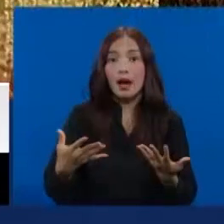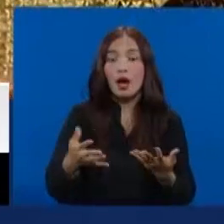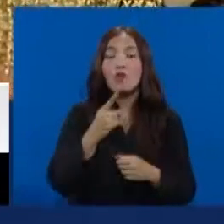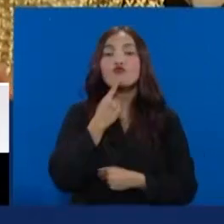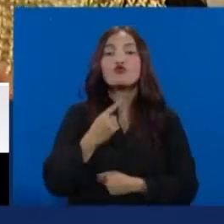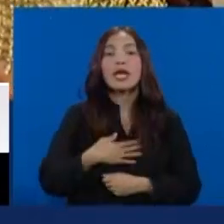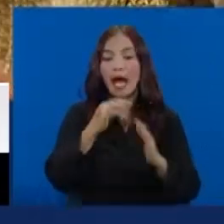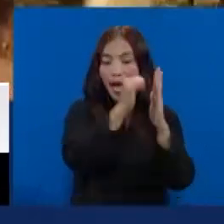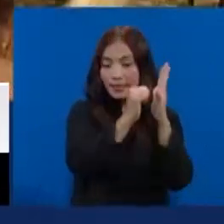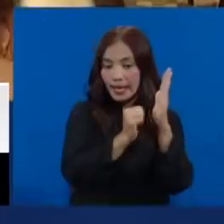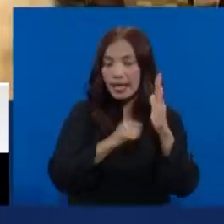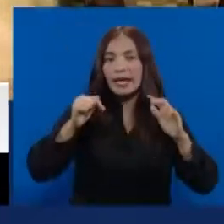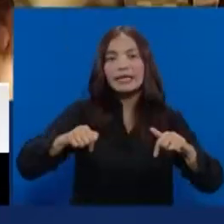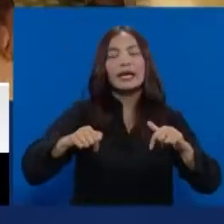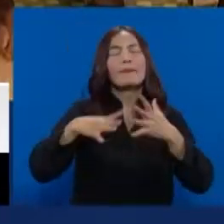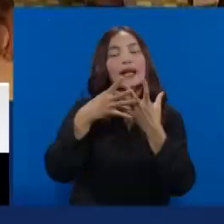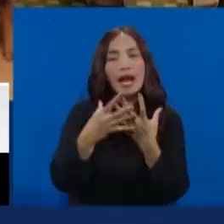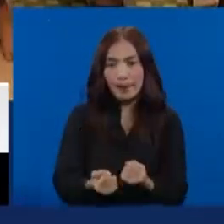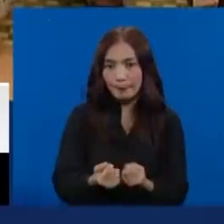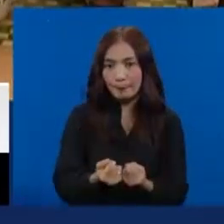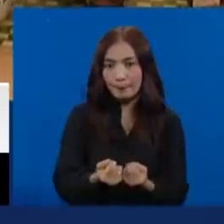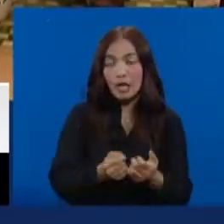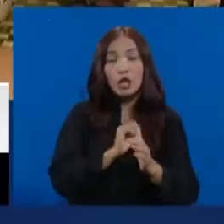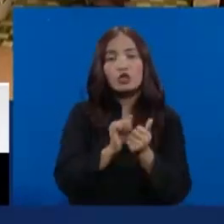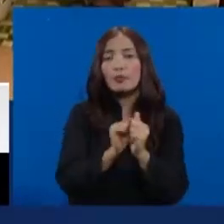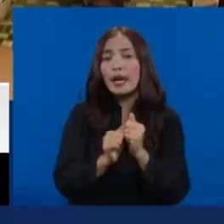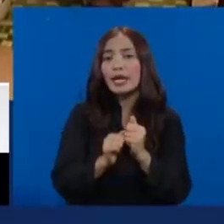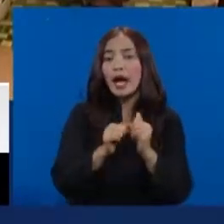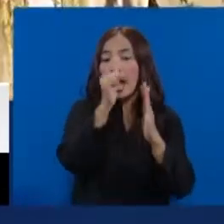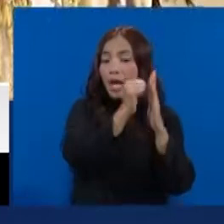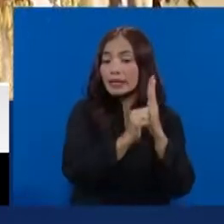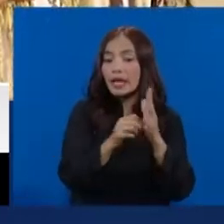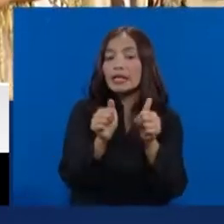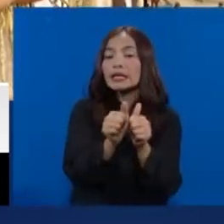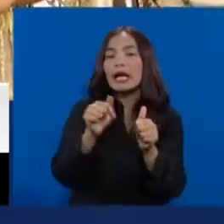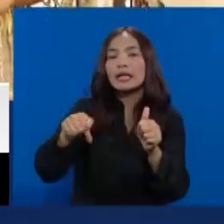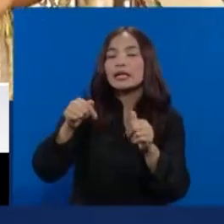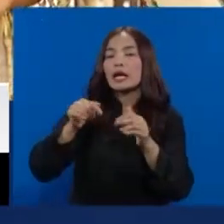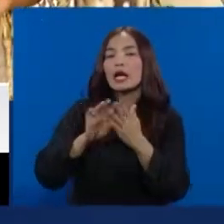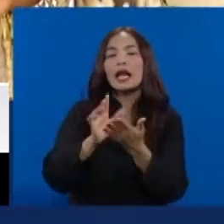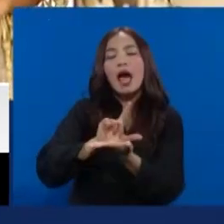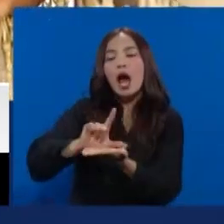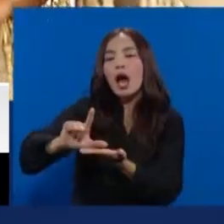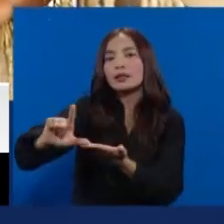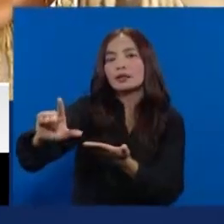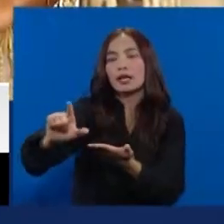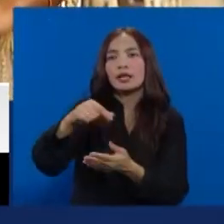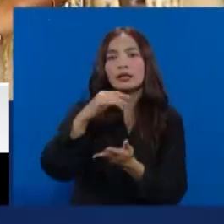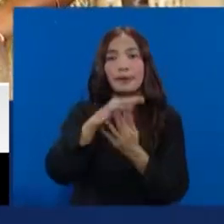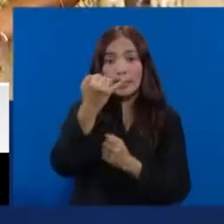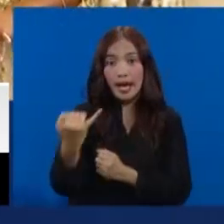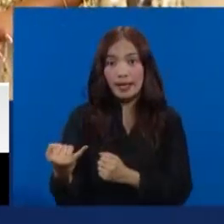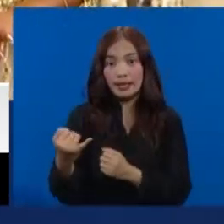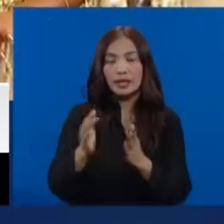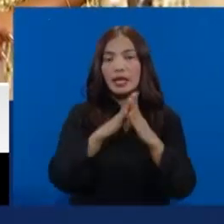mempunyai hajat ini berharap agar hajat pernikahan anak mereka ini berjalan lancar hingga hari H.